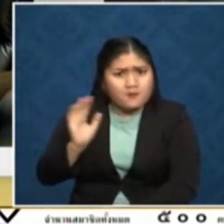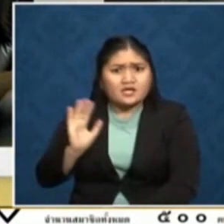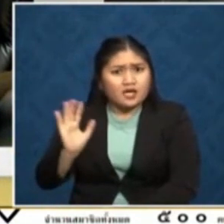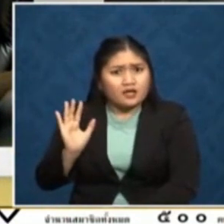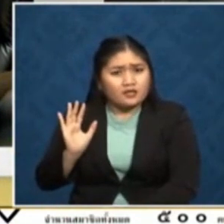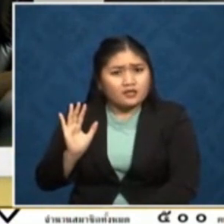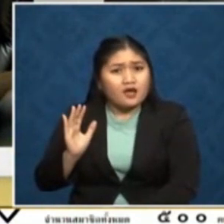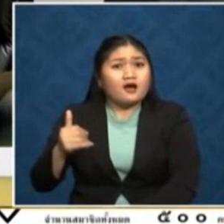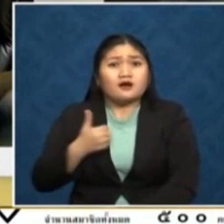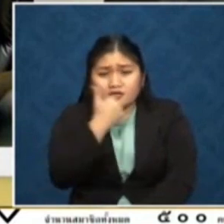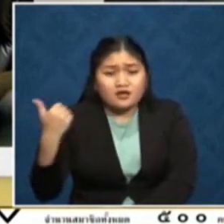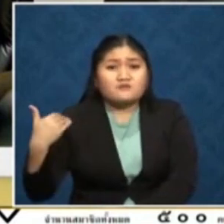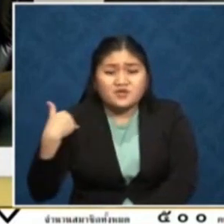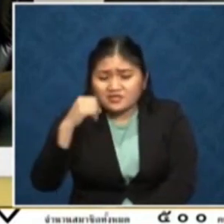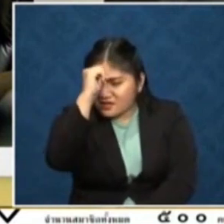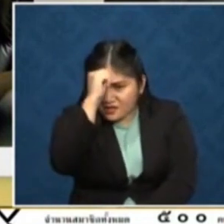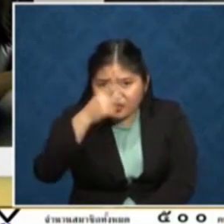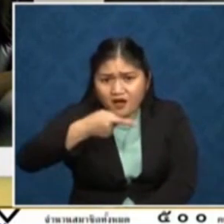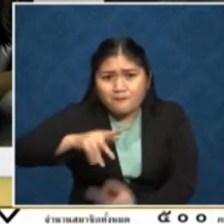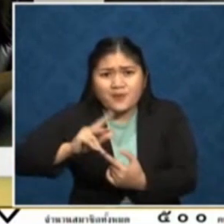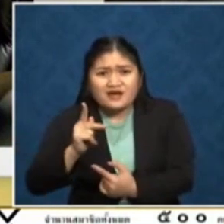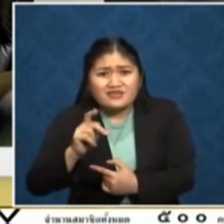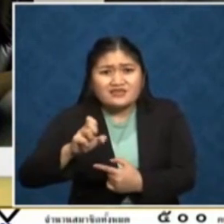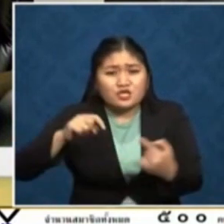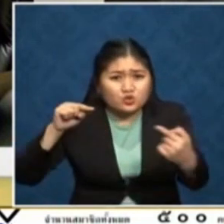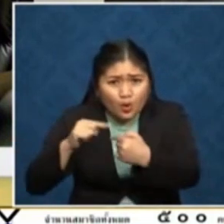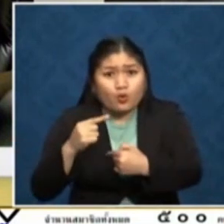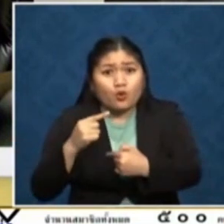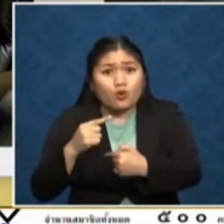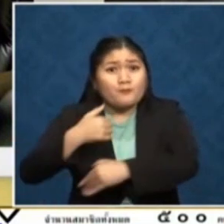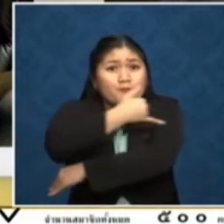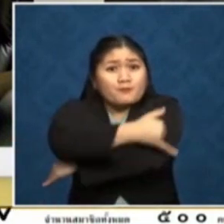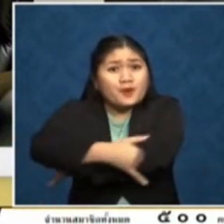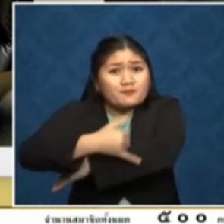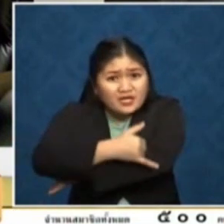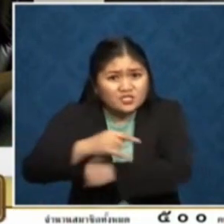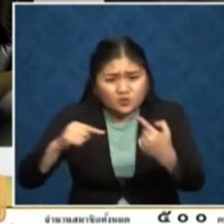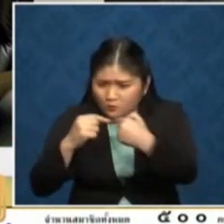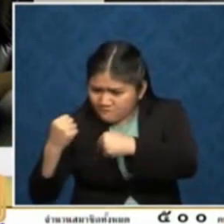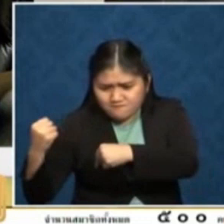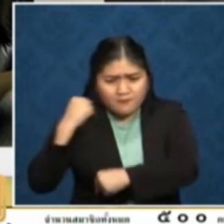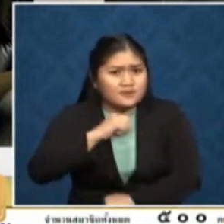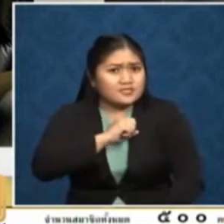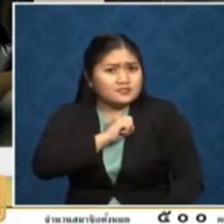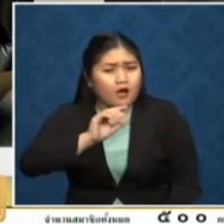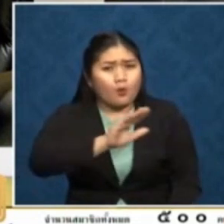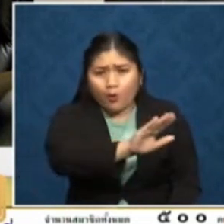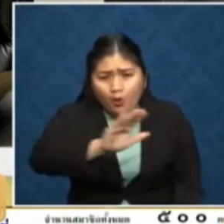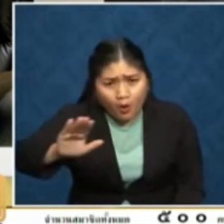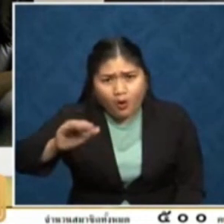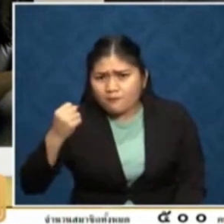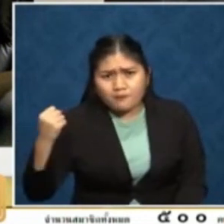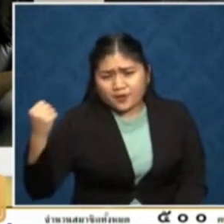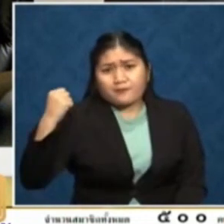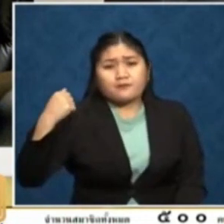เพศหรือว่าระบุเป็นเพศที่3นะครับกว่า30ประเทศทั่วโลกเราไม่ใช่ประเทศแรกแม้แต่ประเทศ